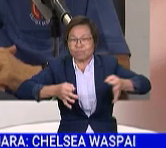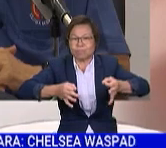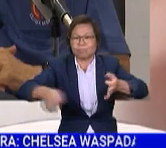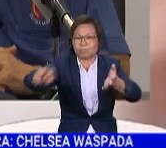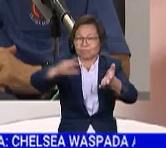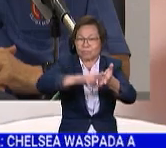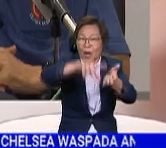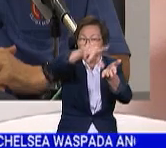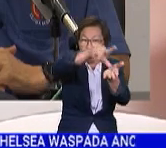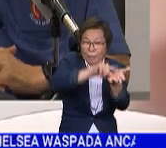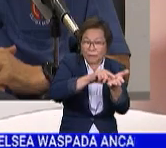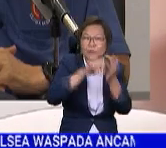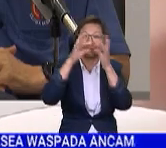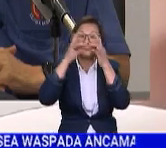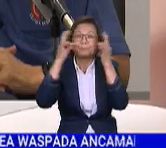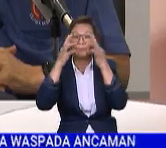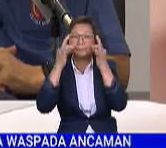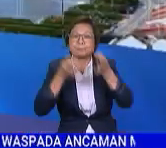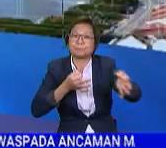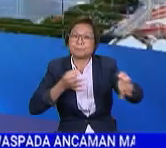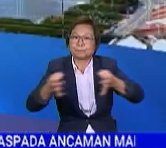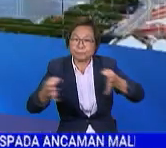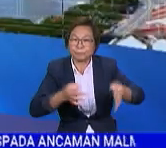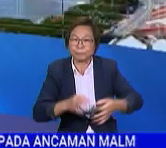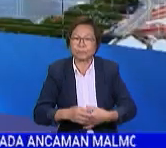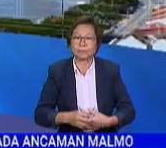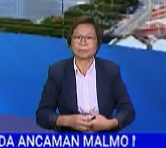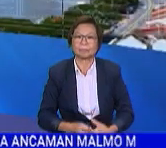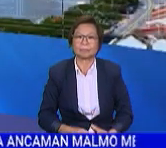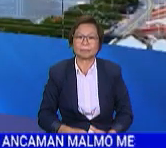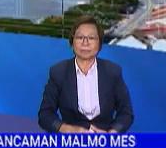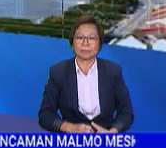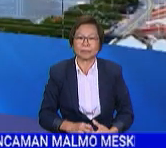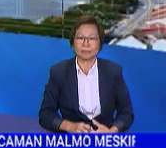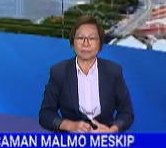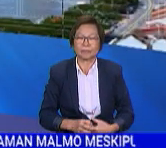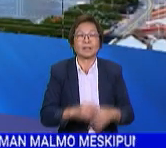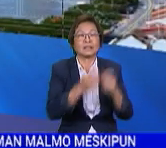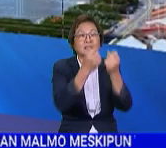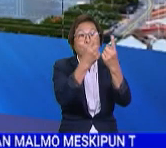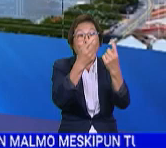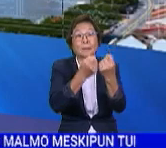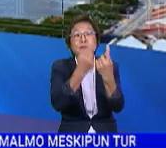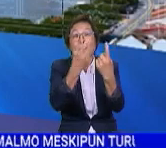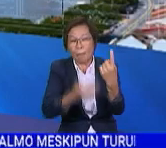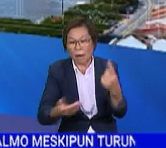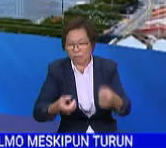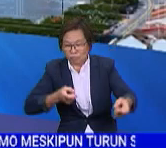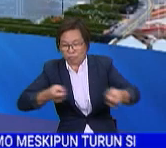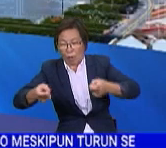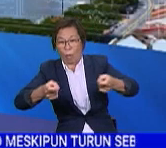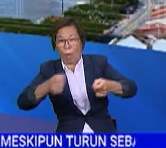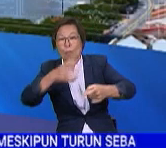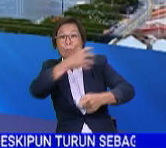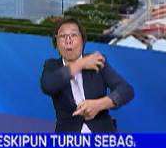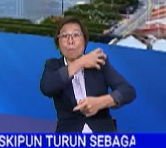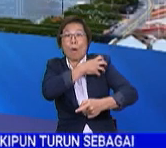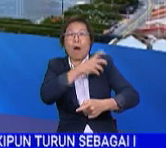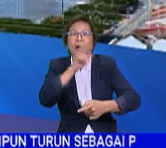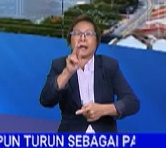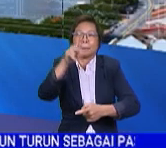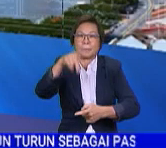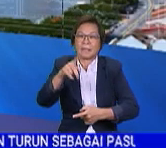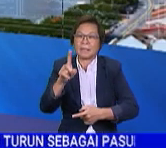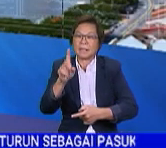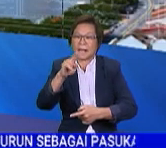dalam satu kenyataan media di kucing Hai sebanyak sebelas barengan terkawal dikuasakan oleh Kementerian